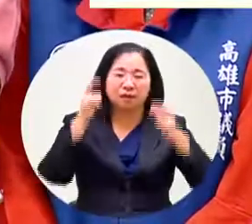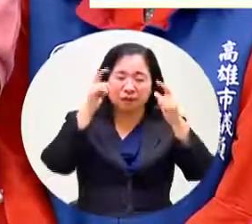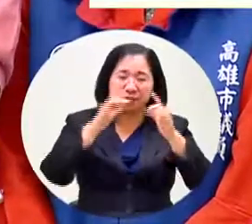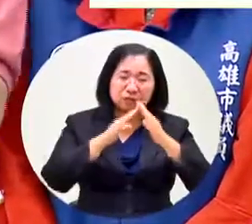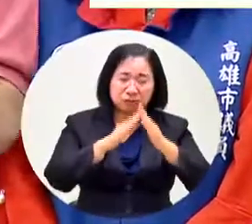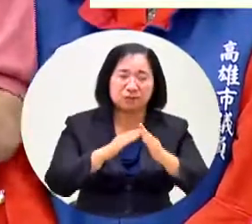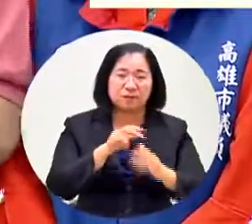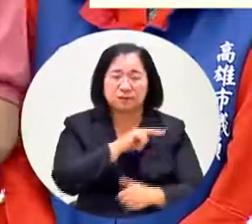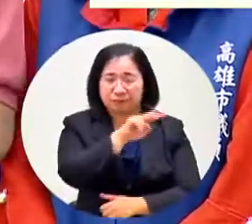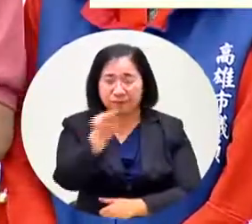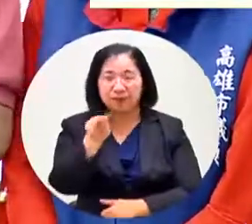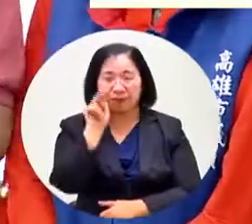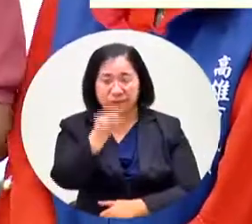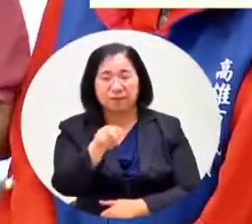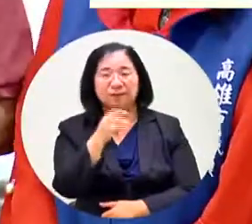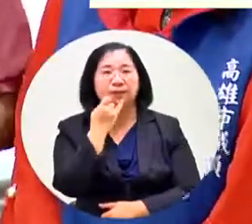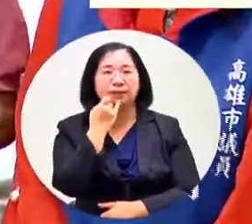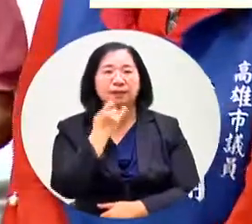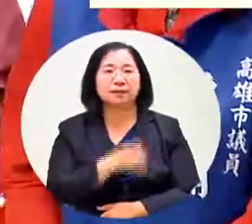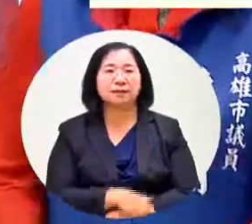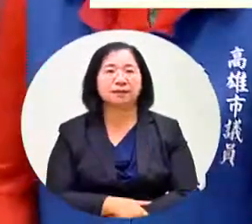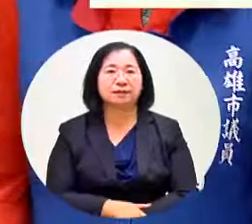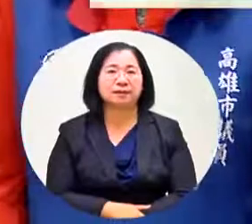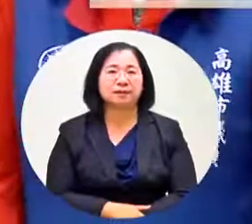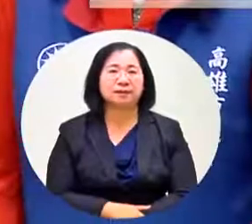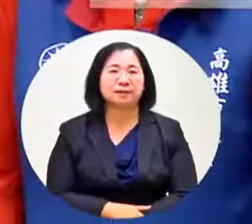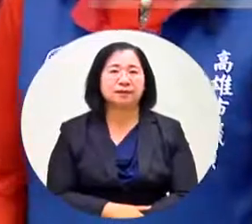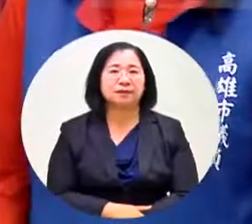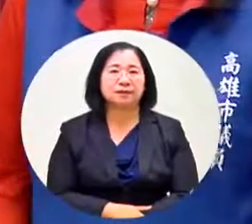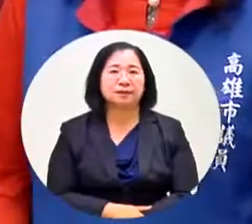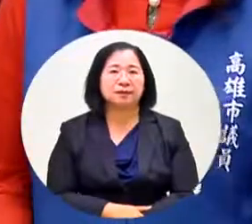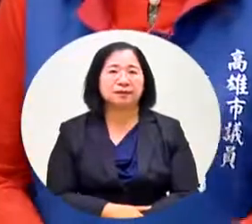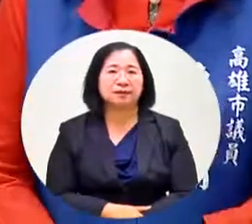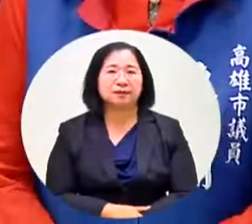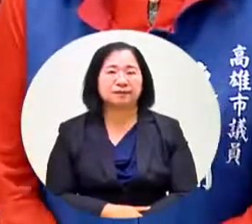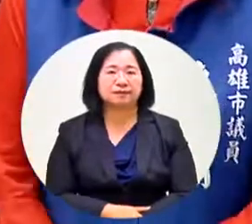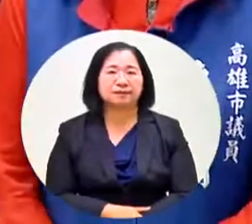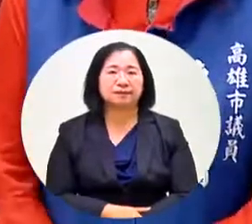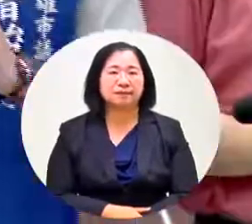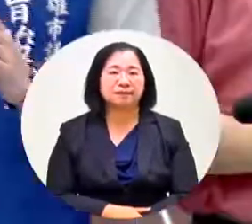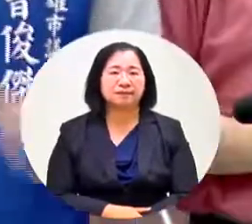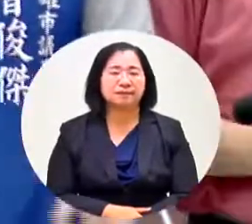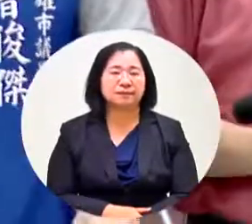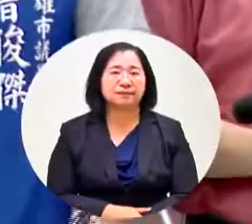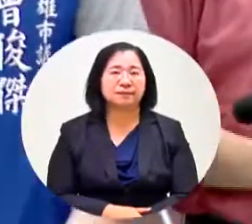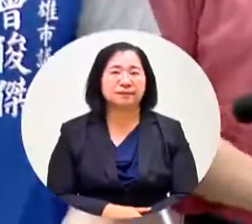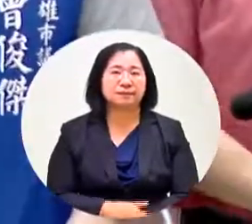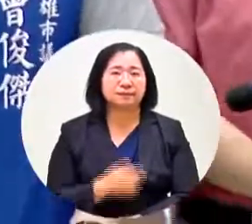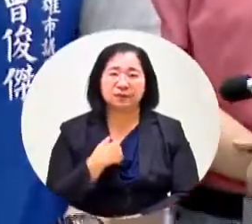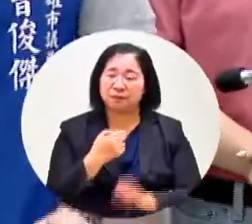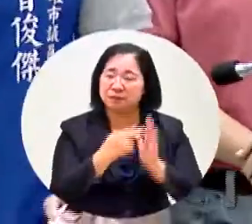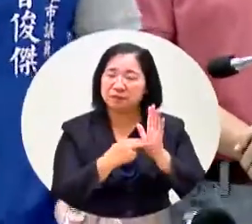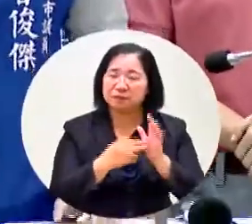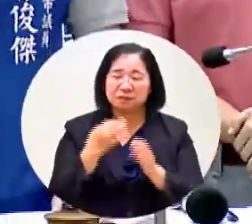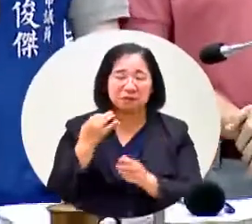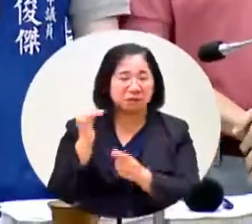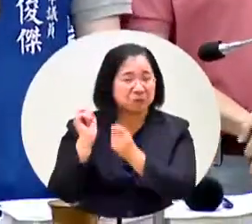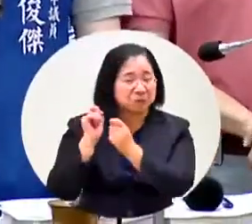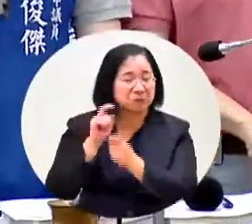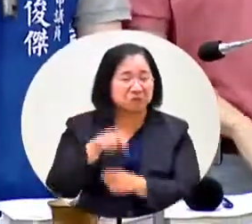些工程要继续的推动，这个才是五年后、十年后高雄市民可以看到的一个东西。